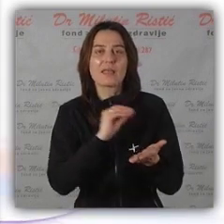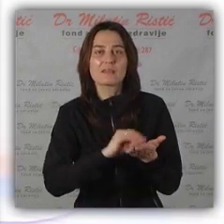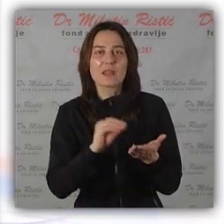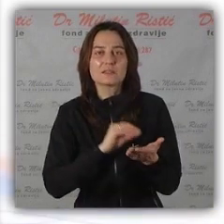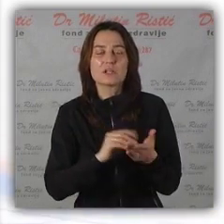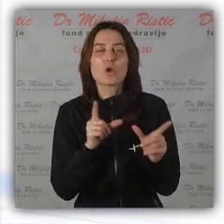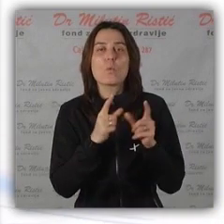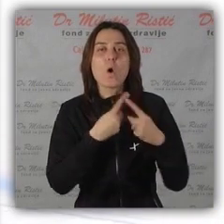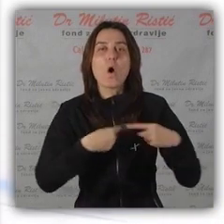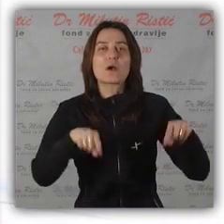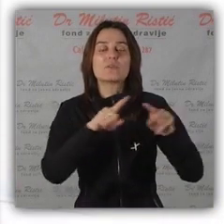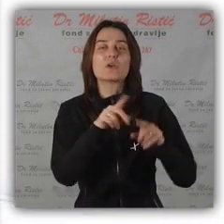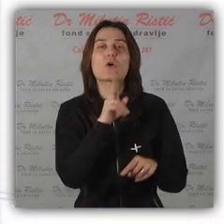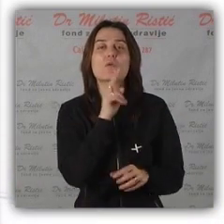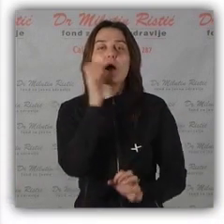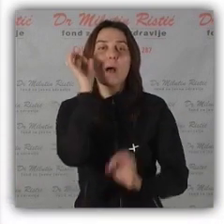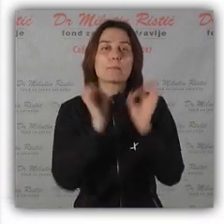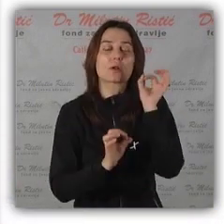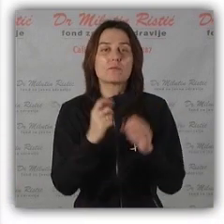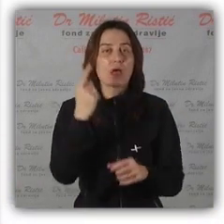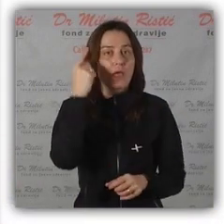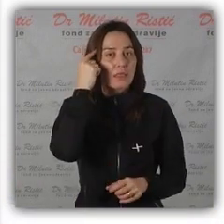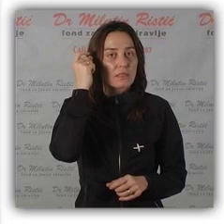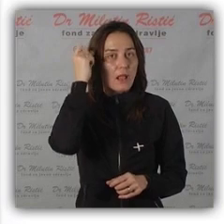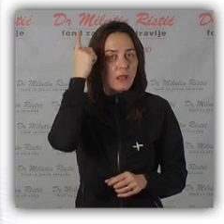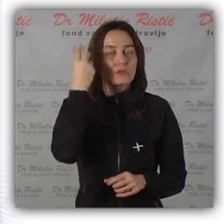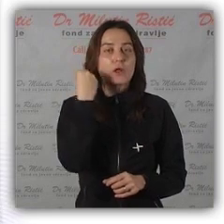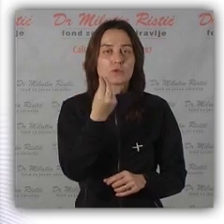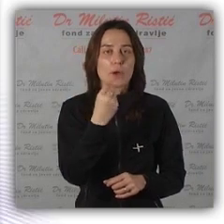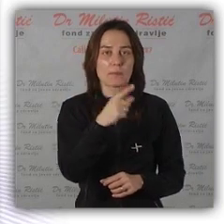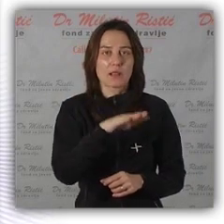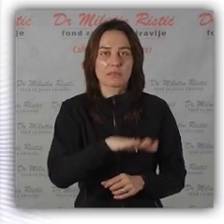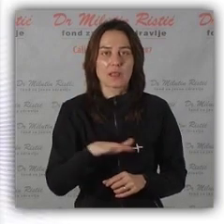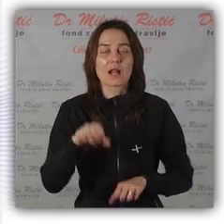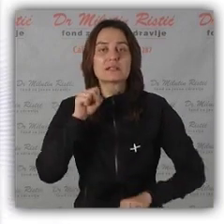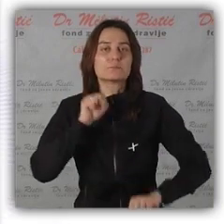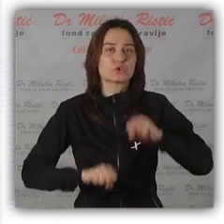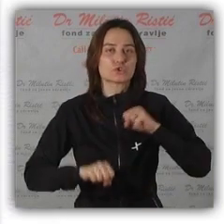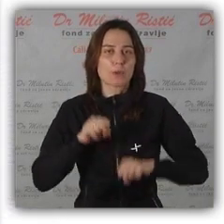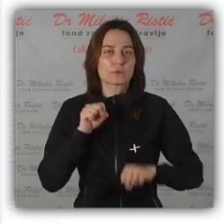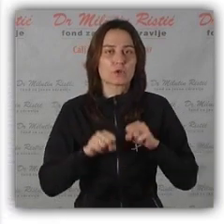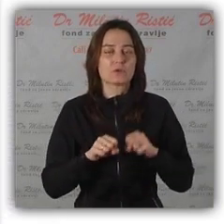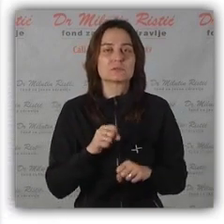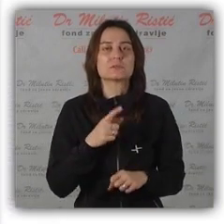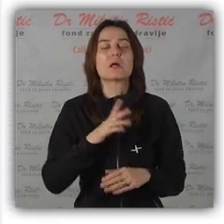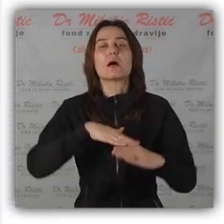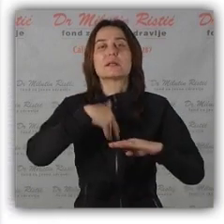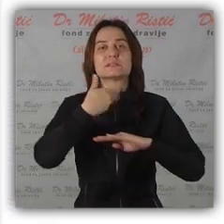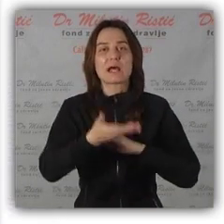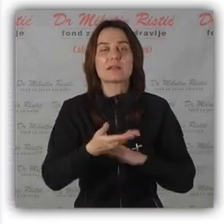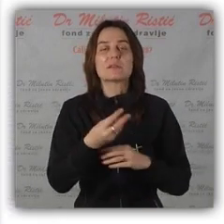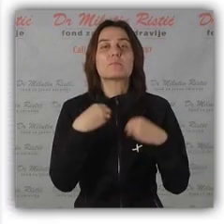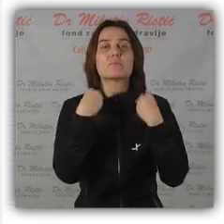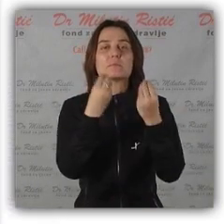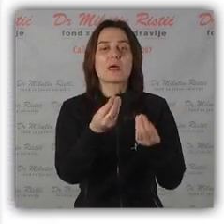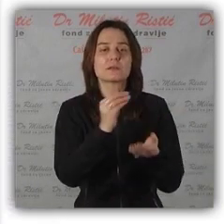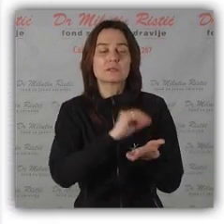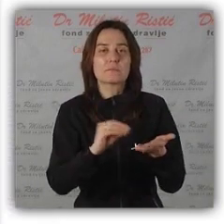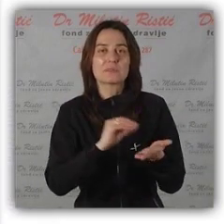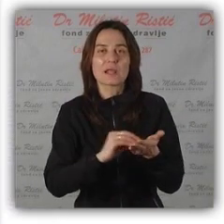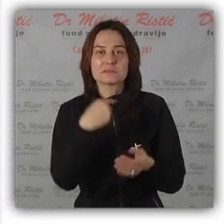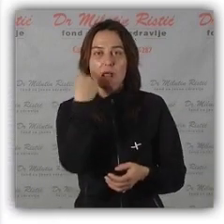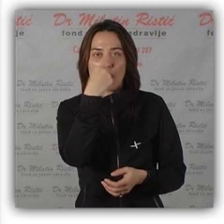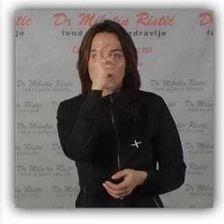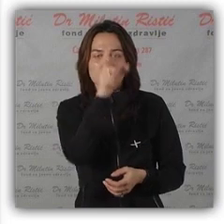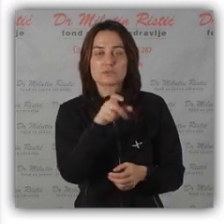psihološko testiranje u okviru koga se procenjuje intelektualna efikasnost deteta, znači sposobnost. Zatim daje